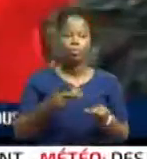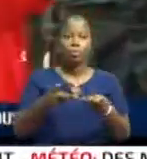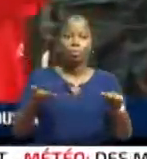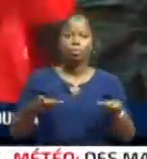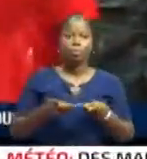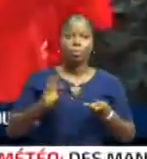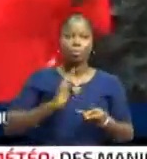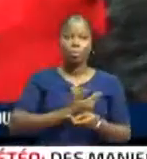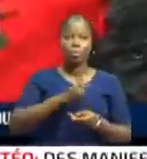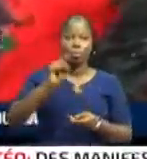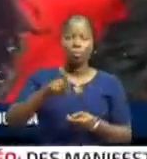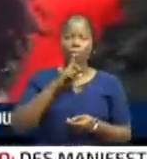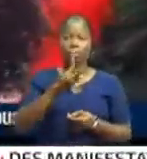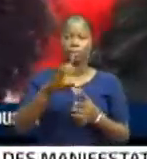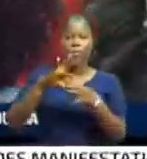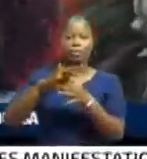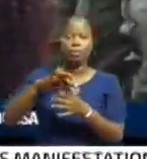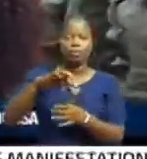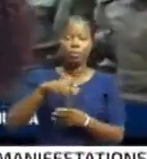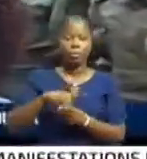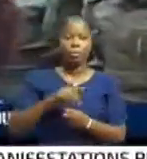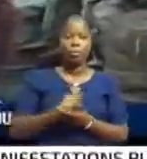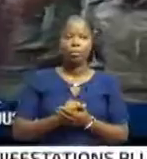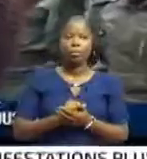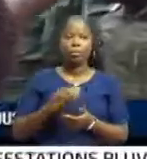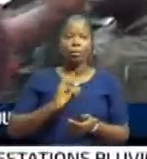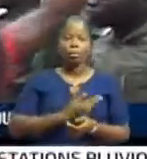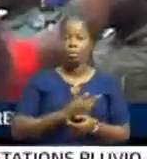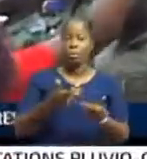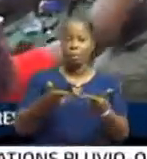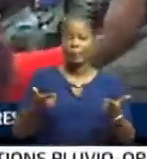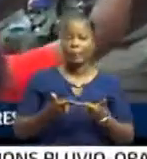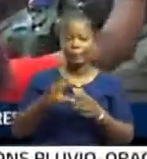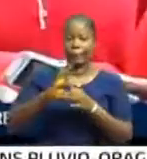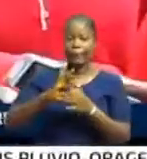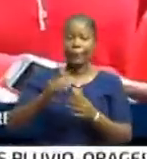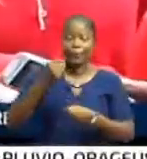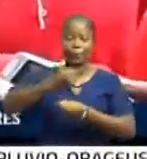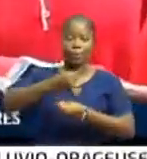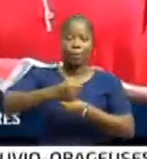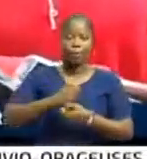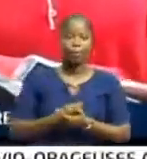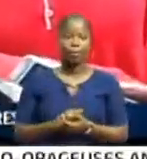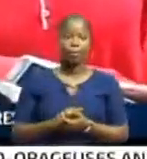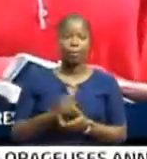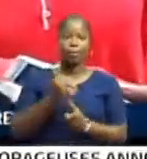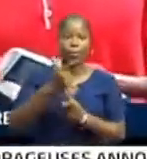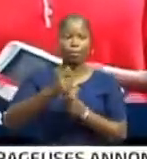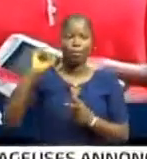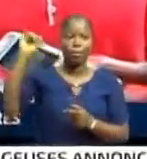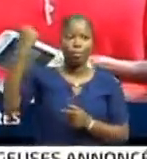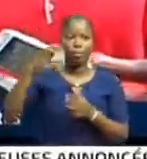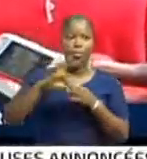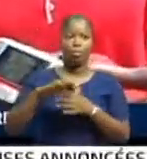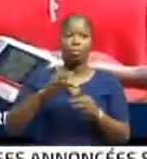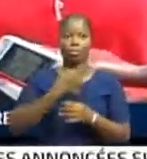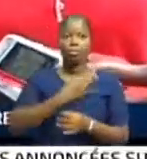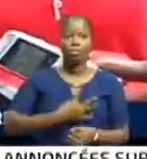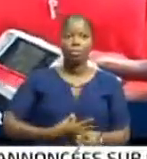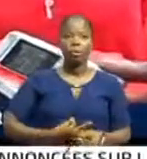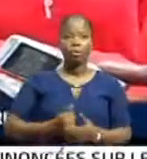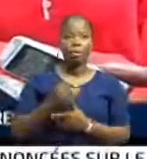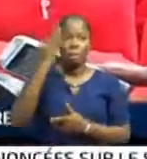devons être dans nos lieux de travail et non pas sous cette nuit-là sitting tous les jours jusqu'au 4 grève de la faim si nous devons mourir nous allons mouillé